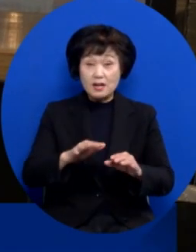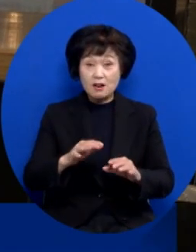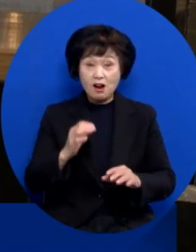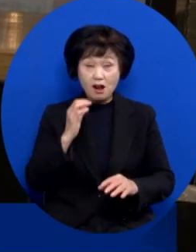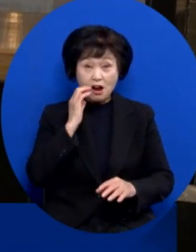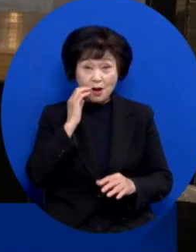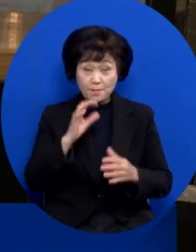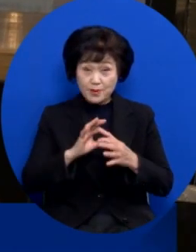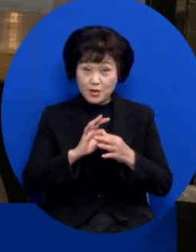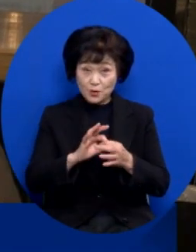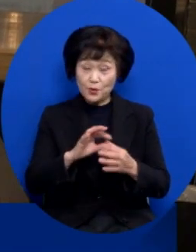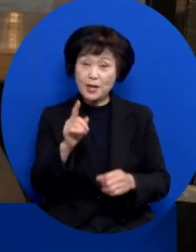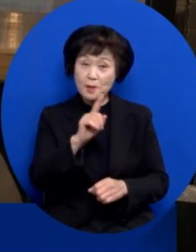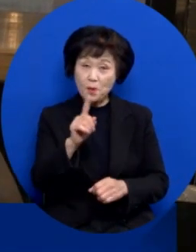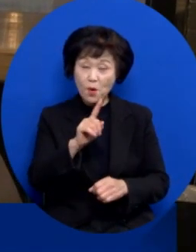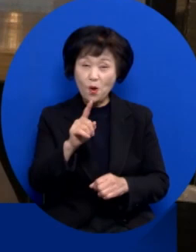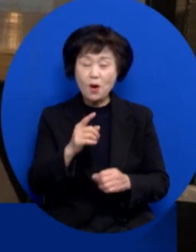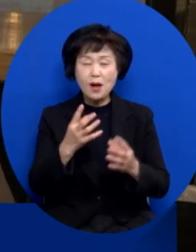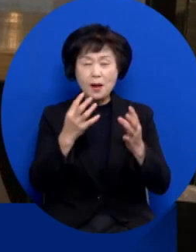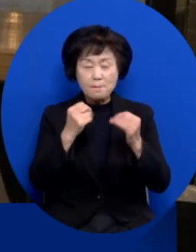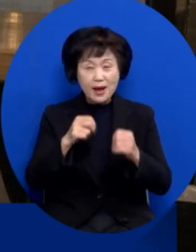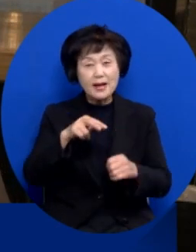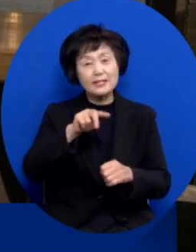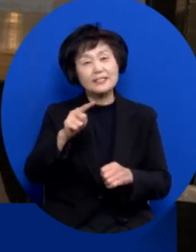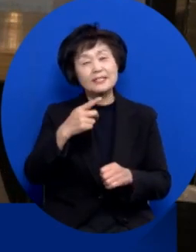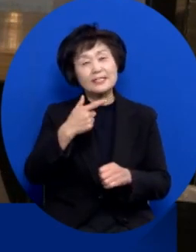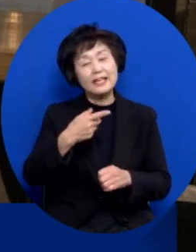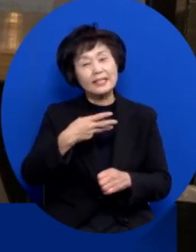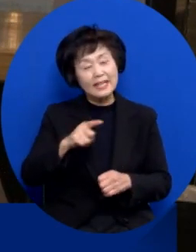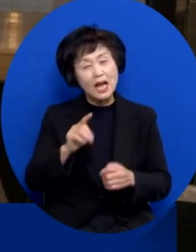첫 번째로 바라는 것은 이 수많은 산타가 등장함으로써